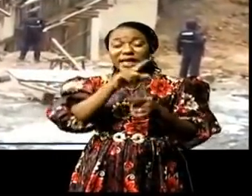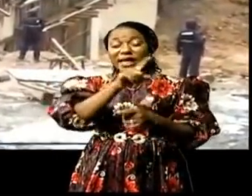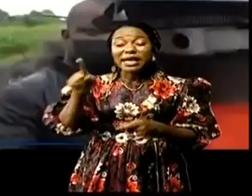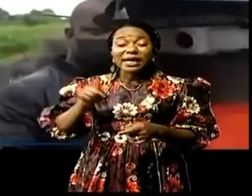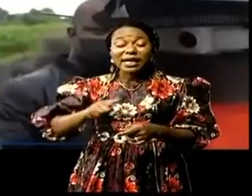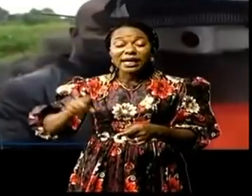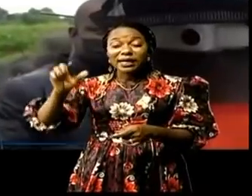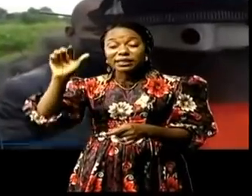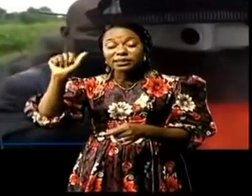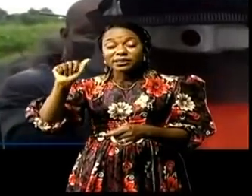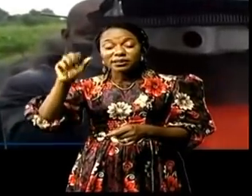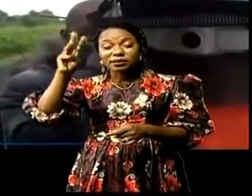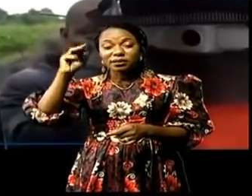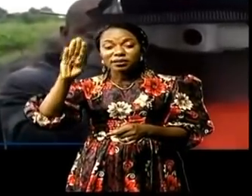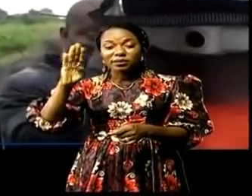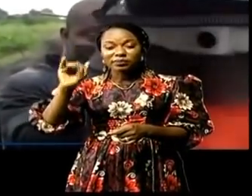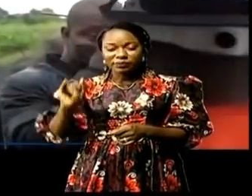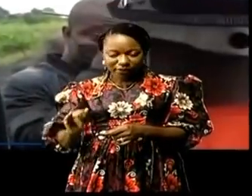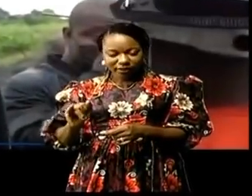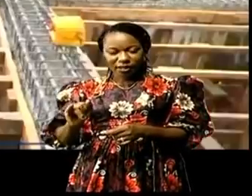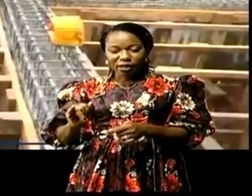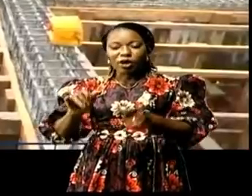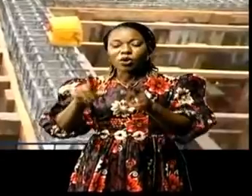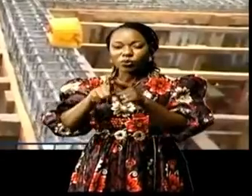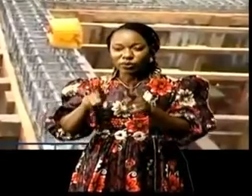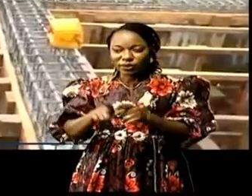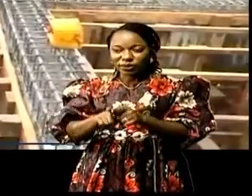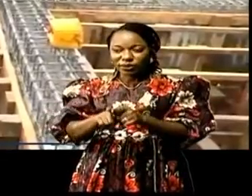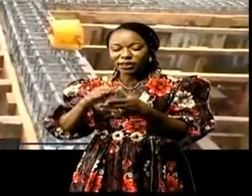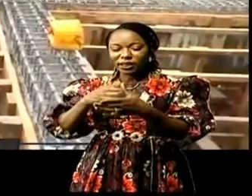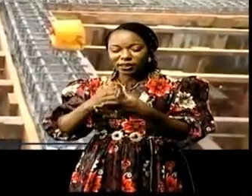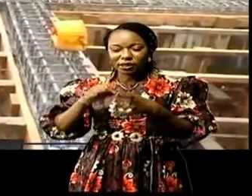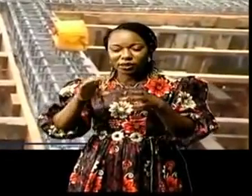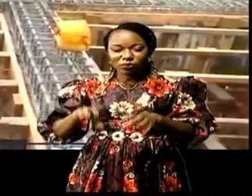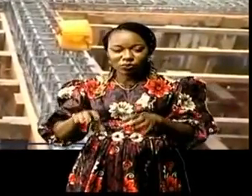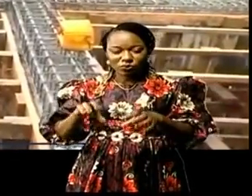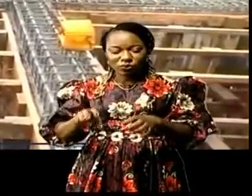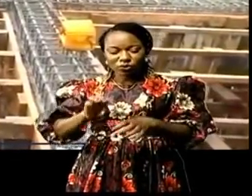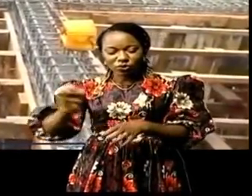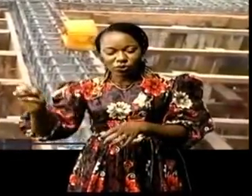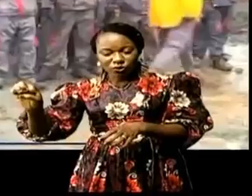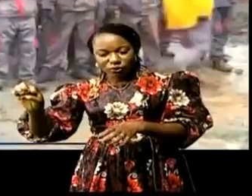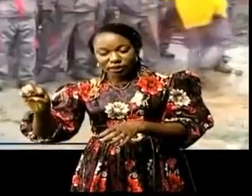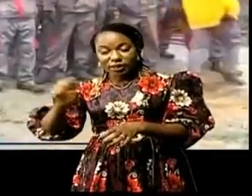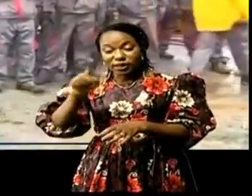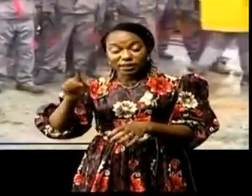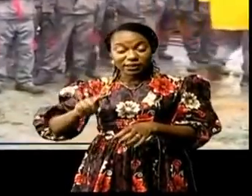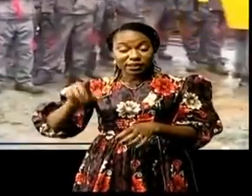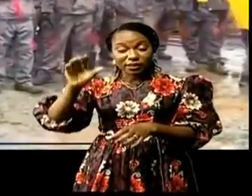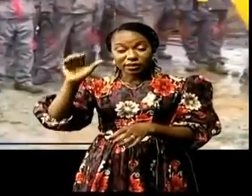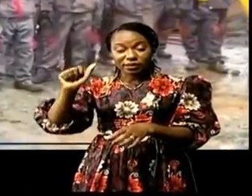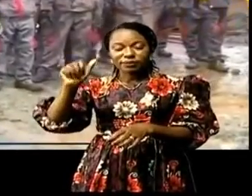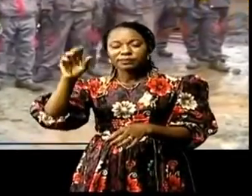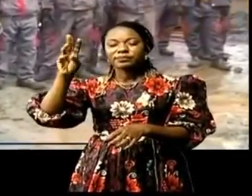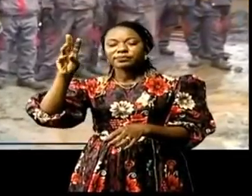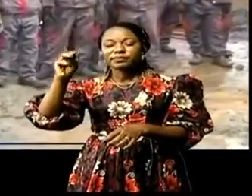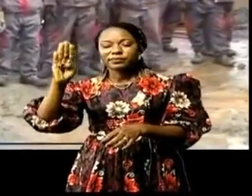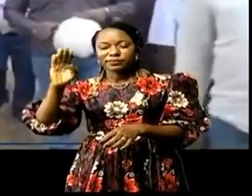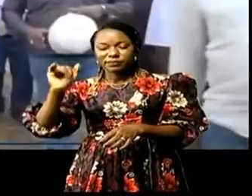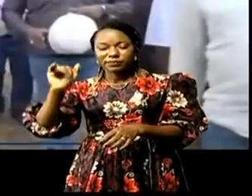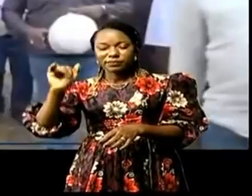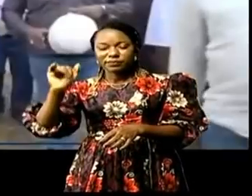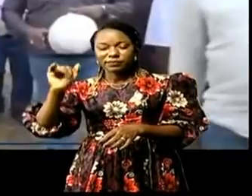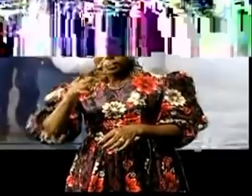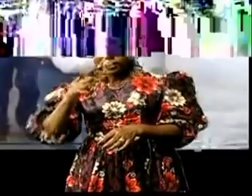semaine, les pourparlers sont en vue entre le Haut-Katanga et la province nord-occidentale de la Zambie. Le chef de l'exécutif provincial appelle